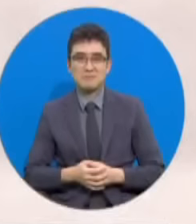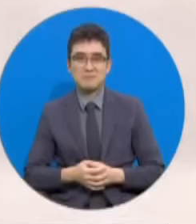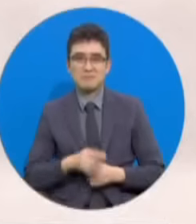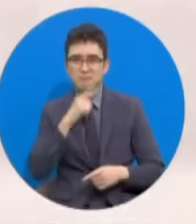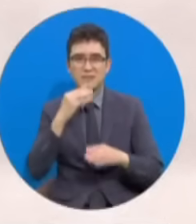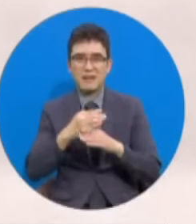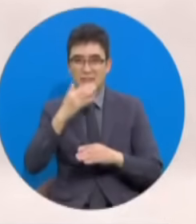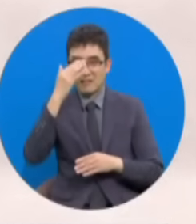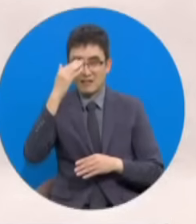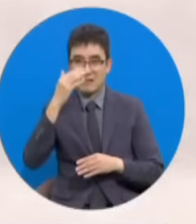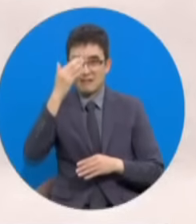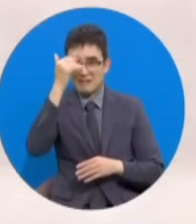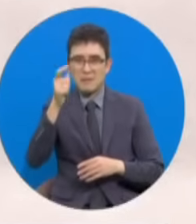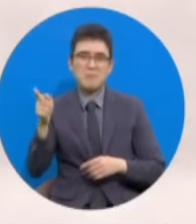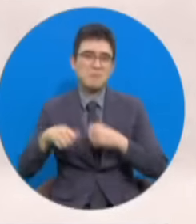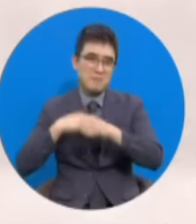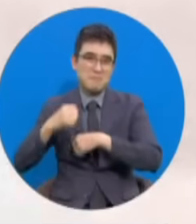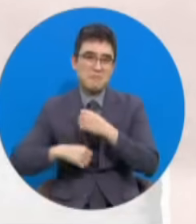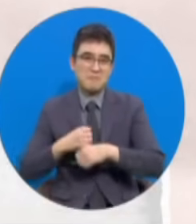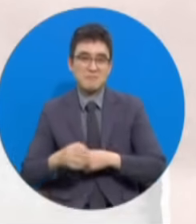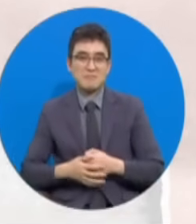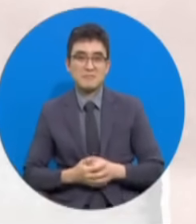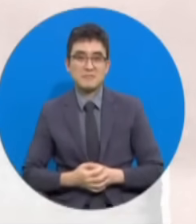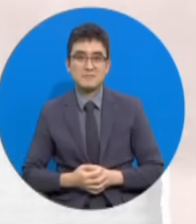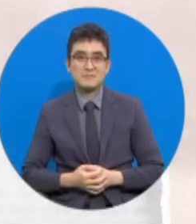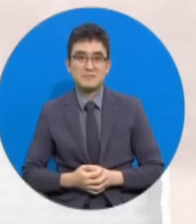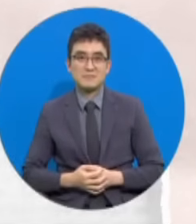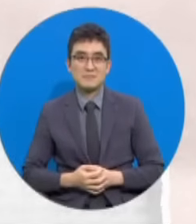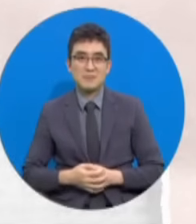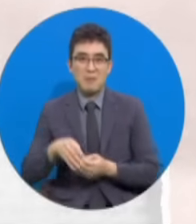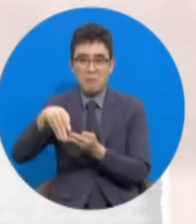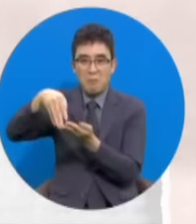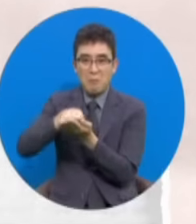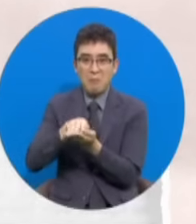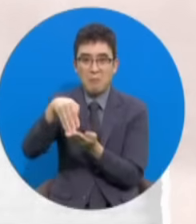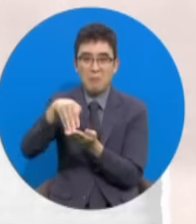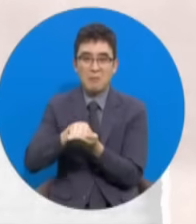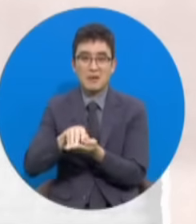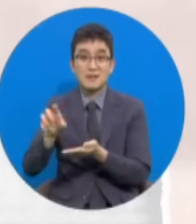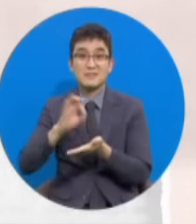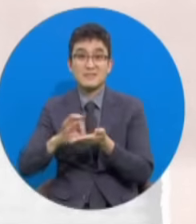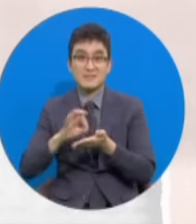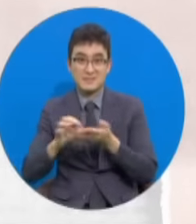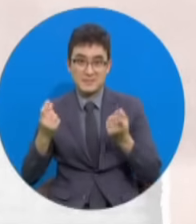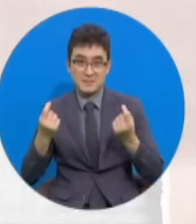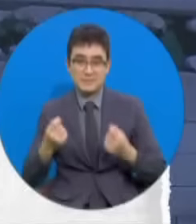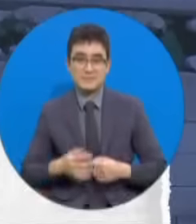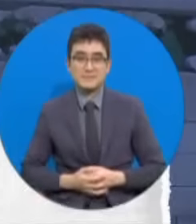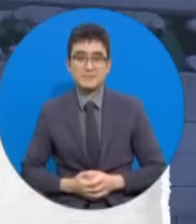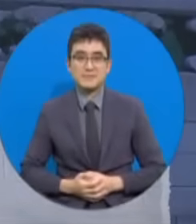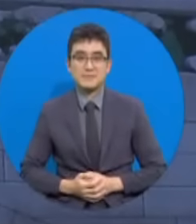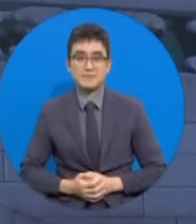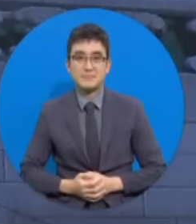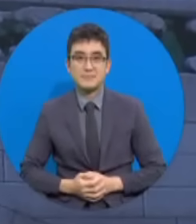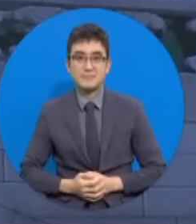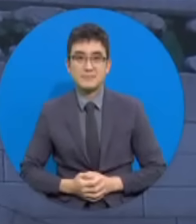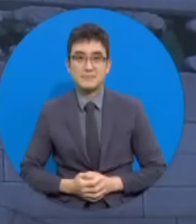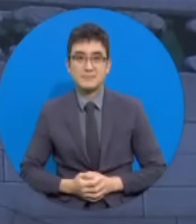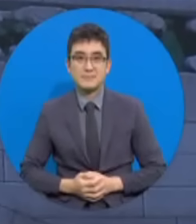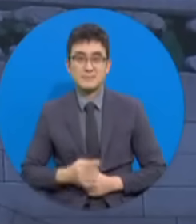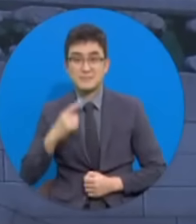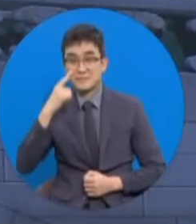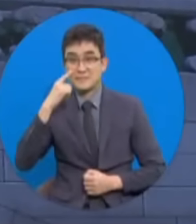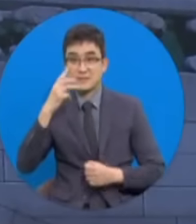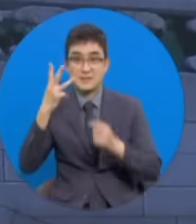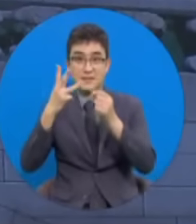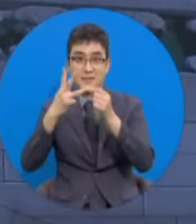거죠. 예. 그게 속해 있다고 보지 않습니다. 폴더분 폴도 쓰고. 예. 예. 북한 소식 전해드렸습니다. 뜨거운 소식 이번엔 세